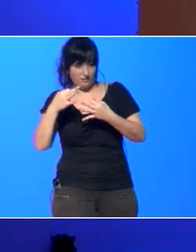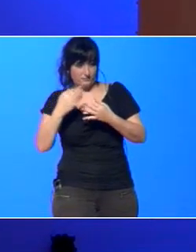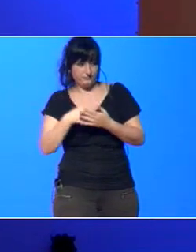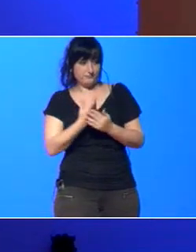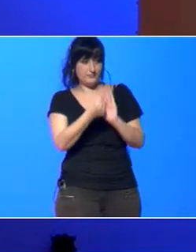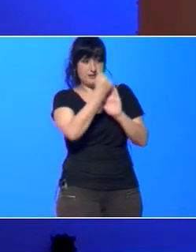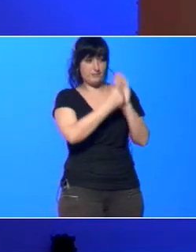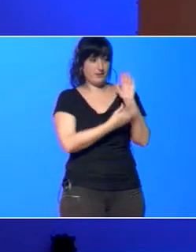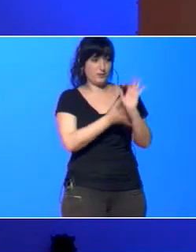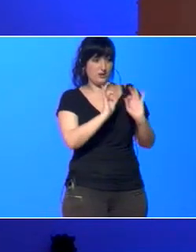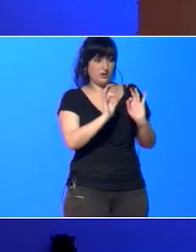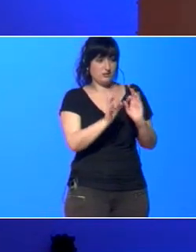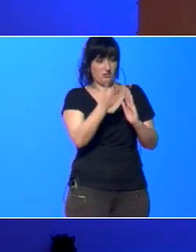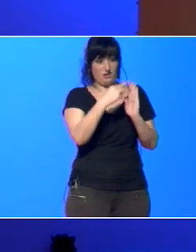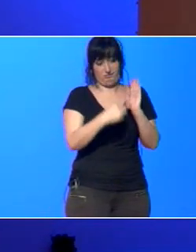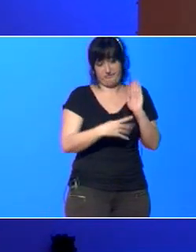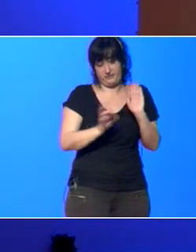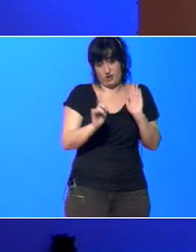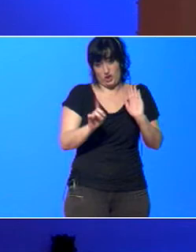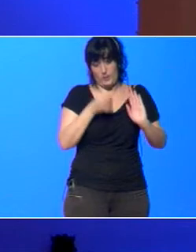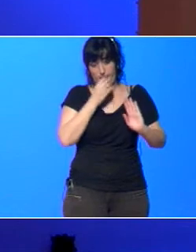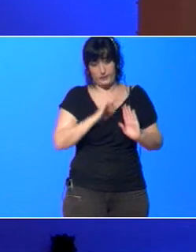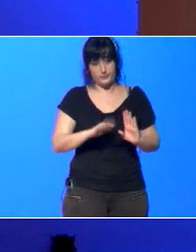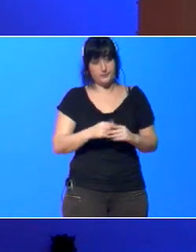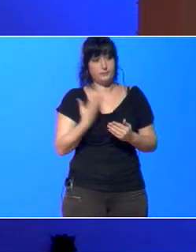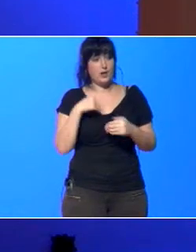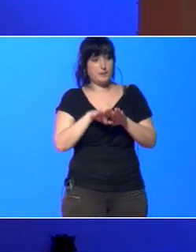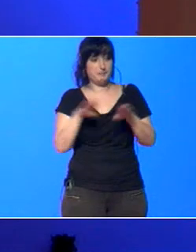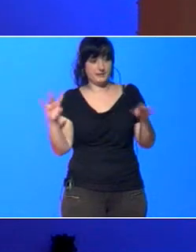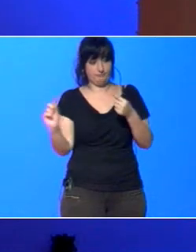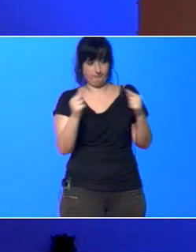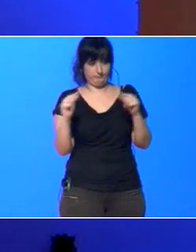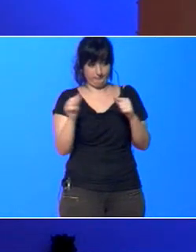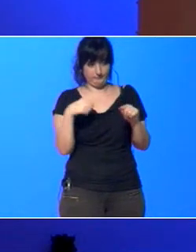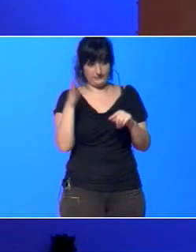doaz irakurriko, ze ja maila askotan aipatu dira.